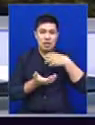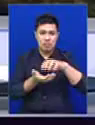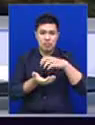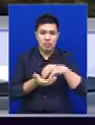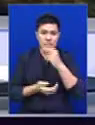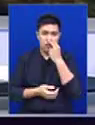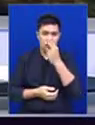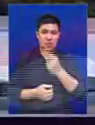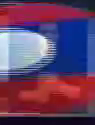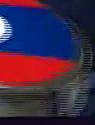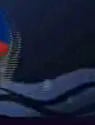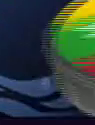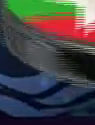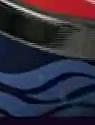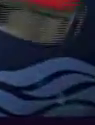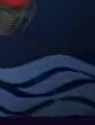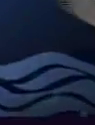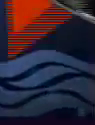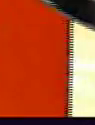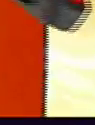ครับ